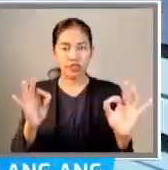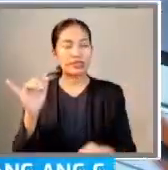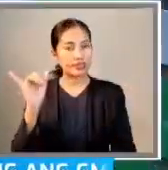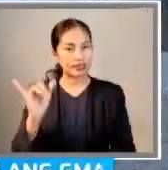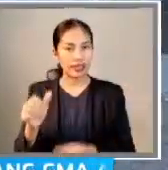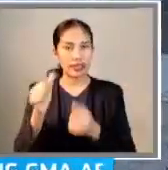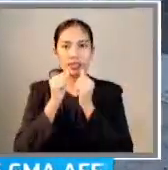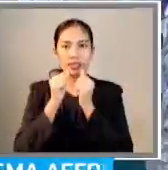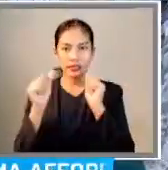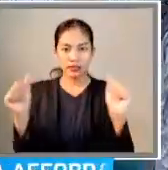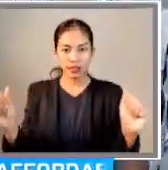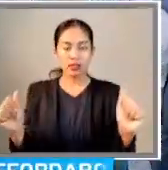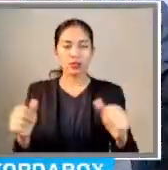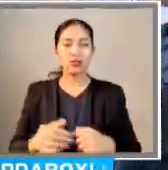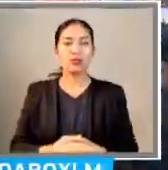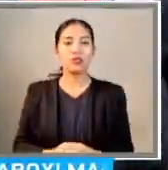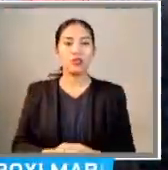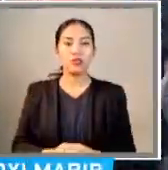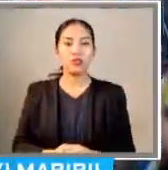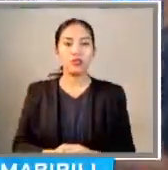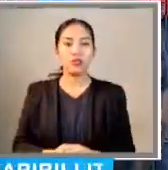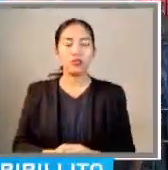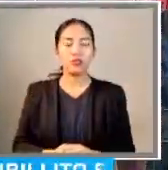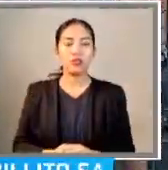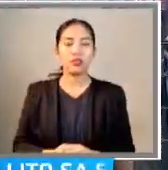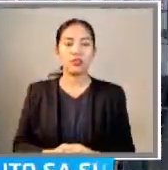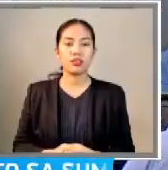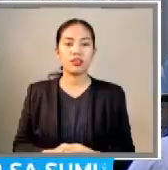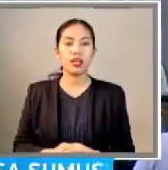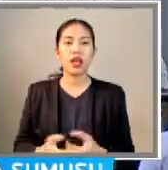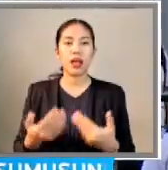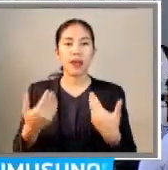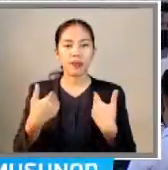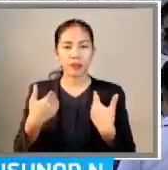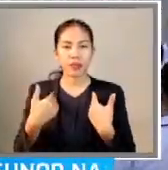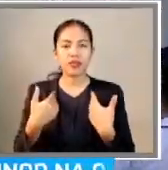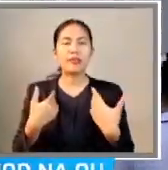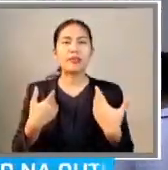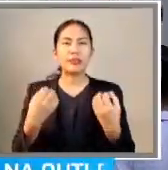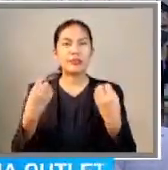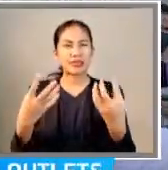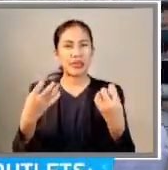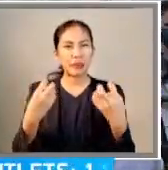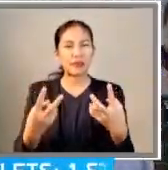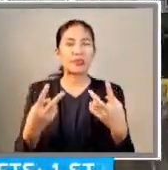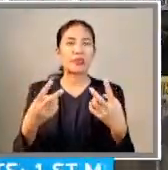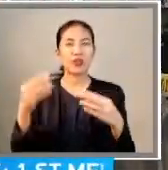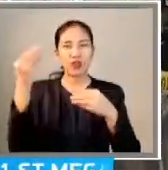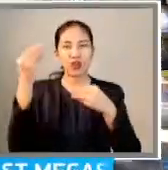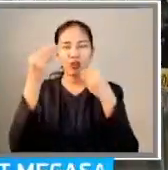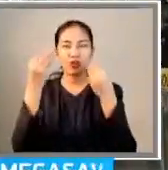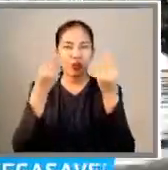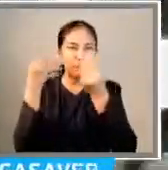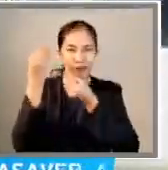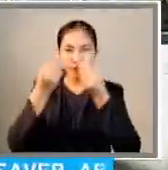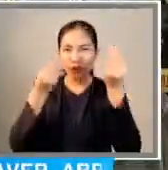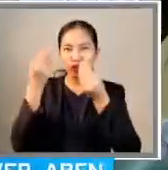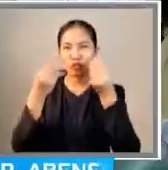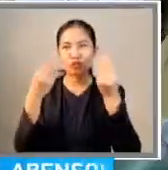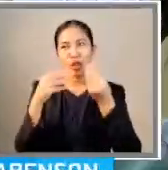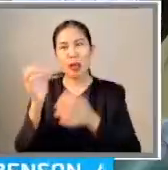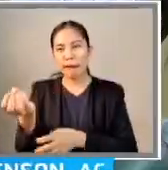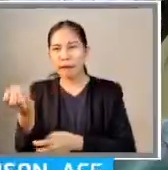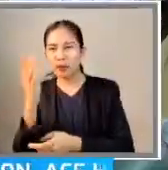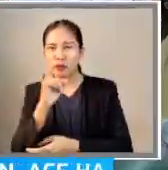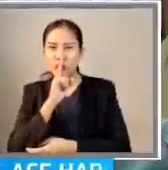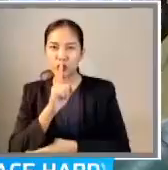Chair Chofilo Guadis III. Kasunod yan ng kabigabilang kalituhan sa singil sa pasahe sa Bus Carousel. Ayon kay Guadis, depende pa